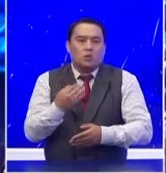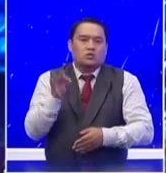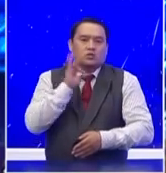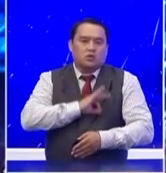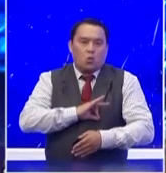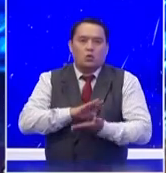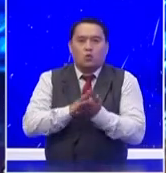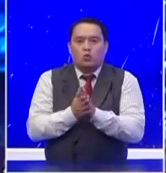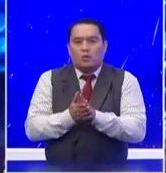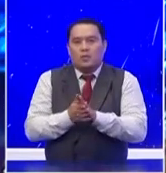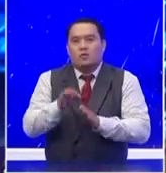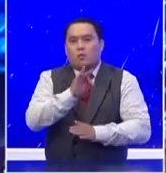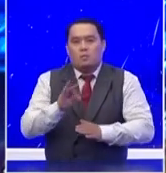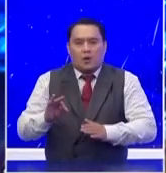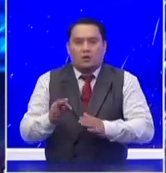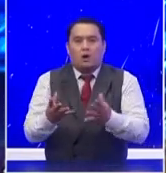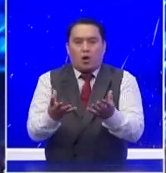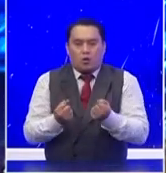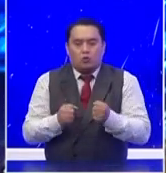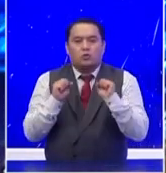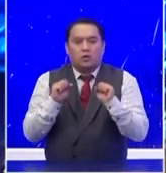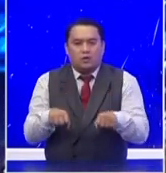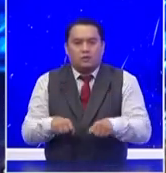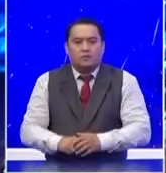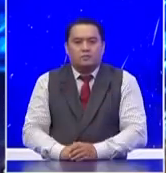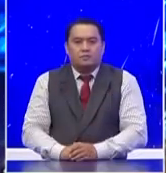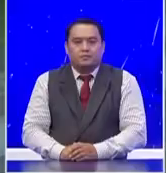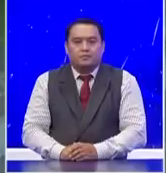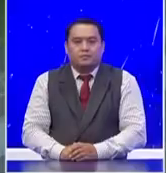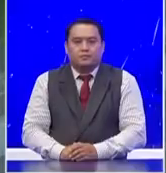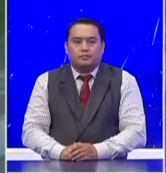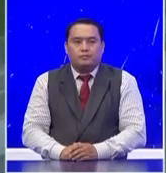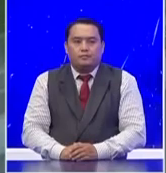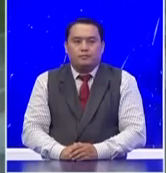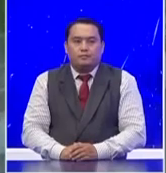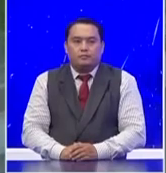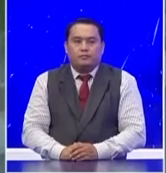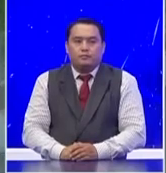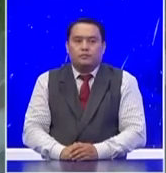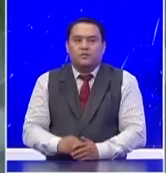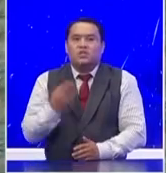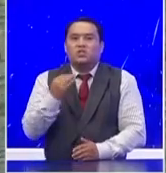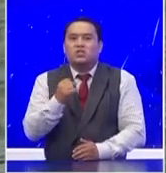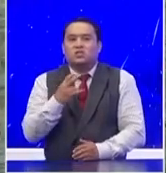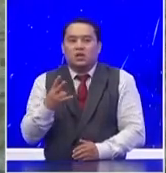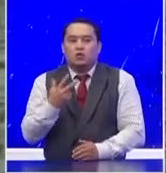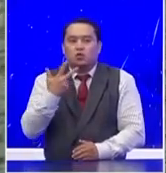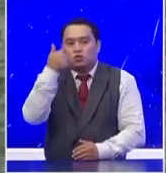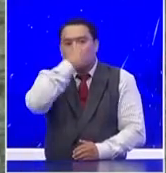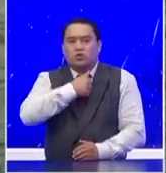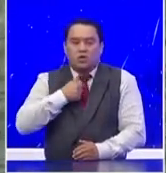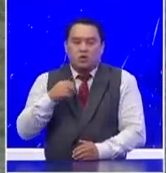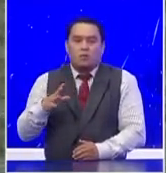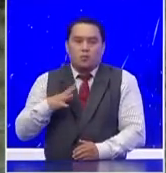шарт ұтымды пайызбен баспаналы болуды үмітті. Шыңғысхан мен Сымбаттың шаңырақ көтергендеріне 3 жылға